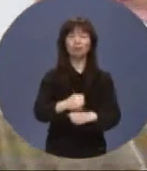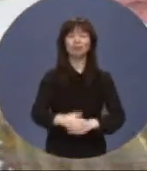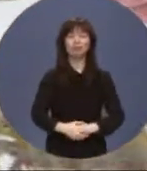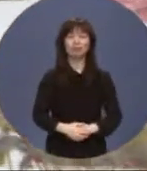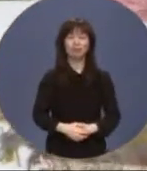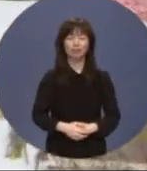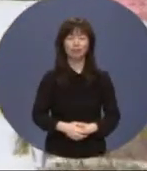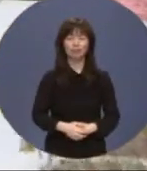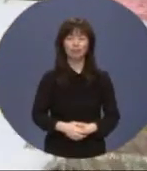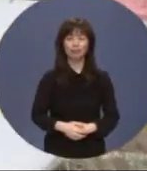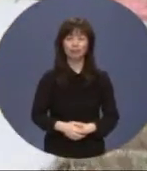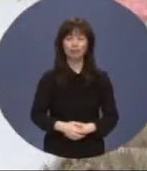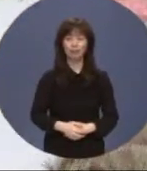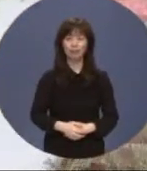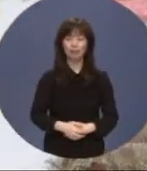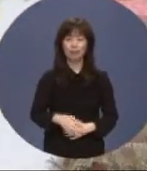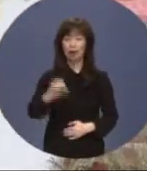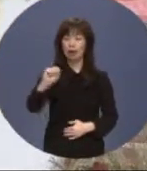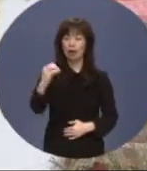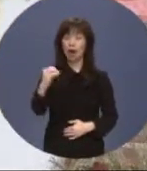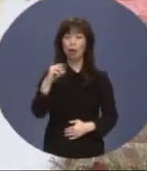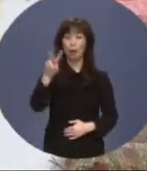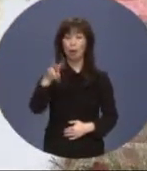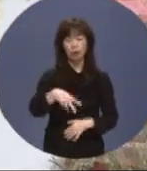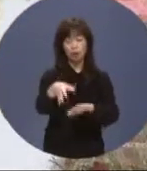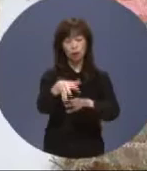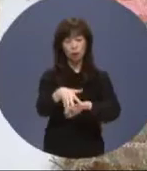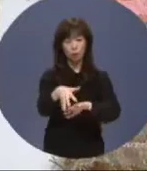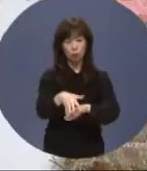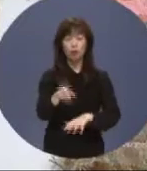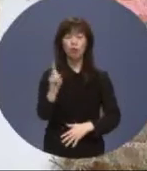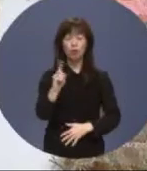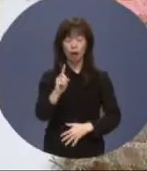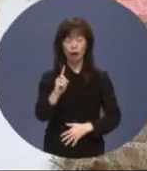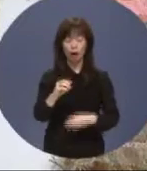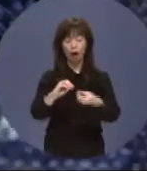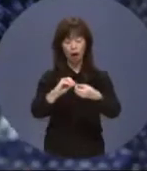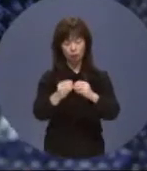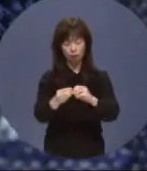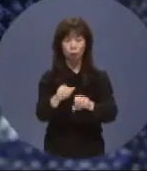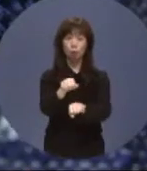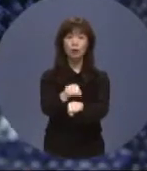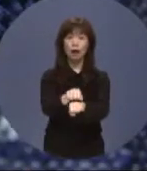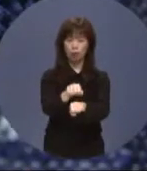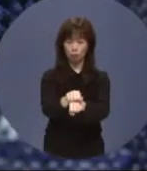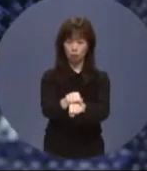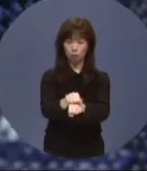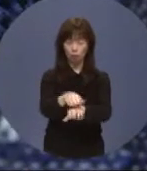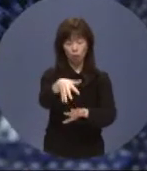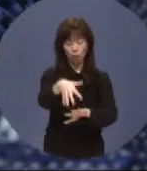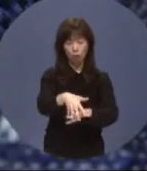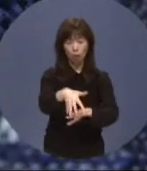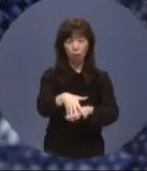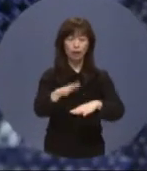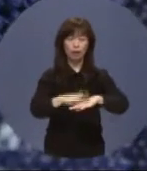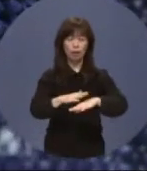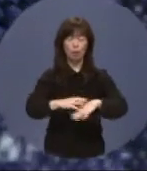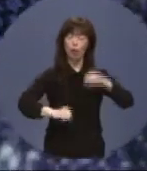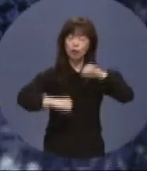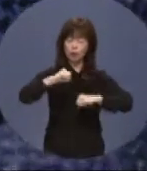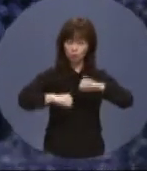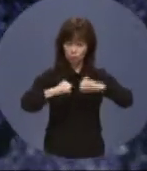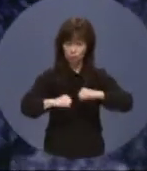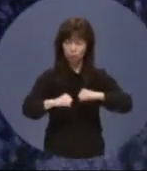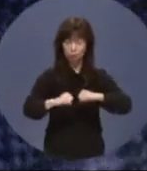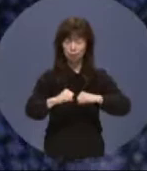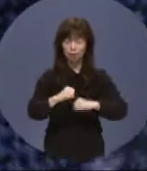。棹織織とは色彩や素材、織り方も自由という